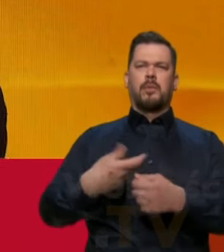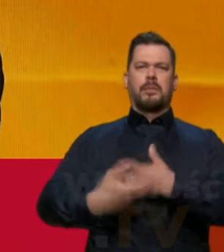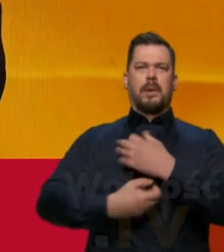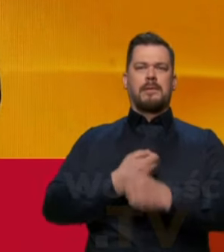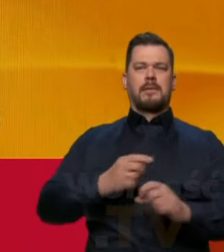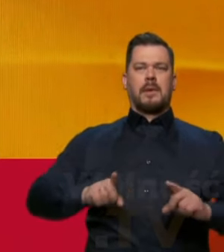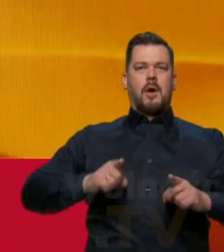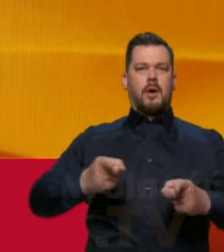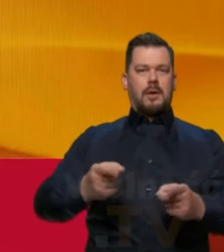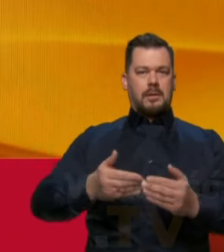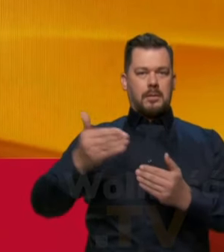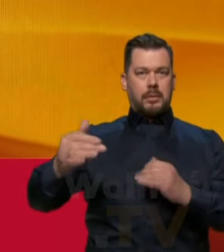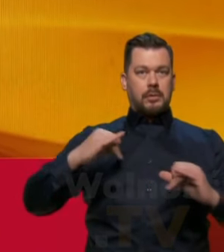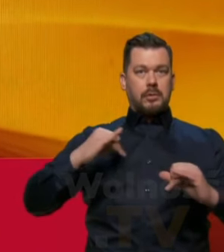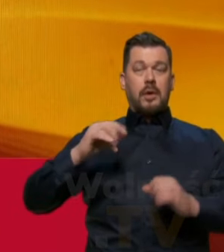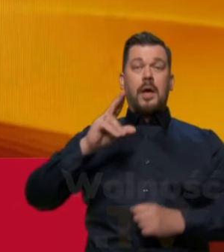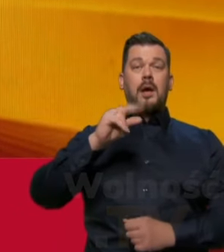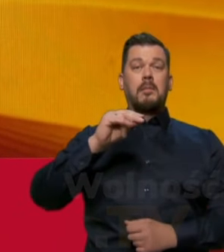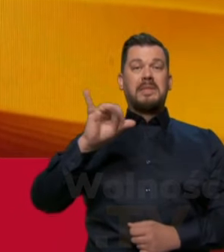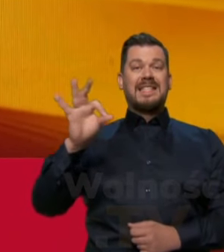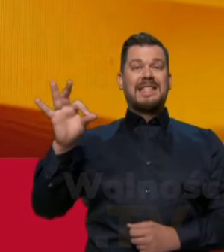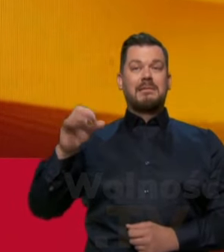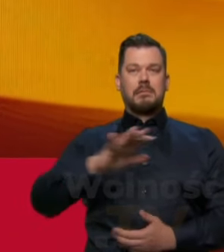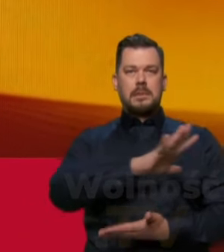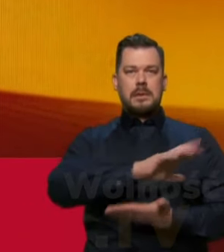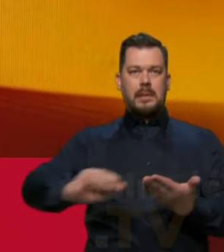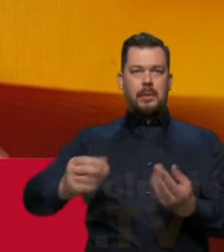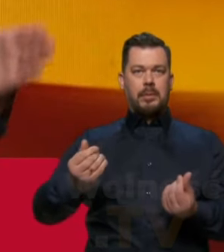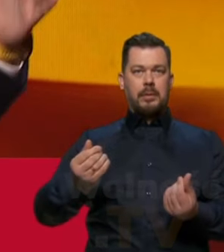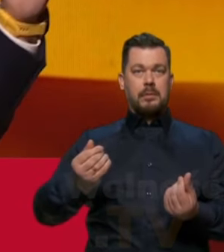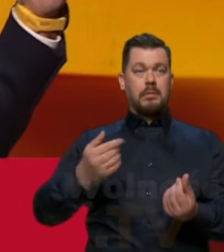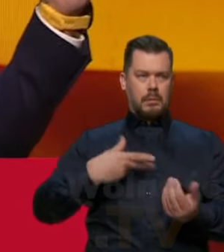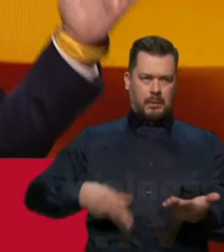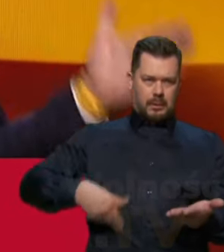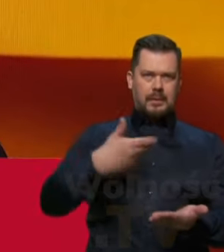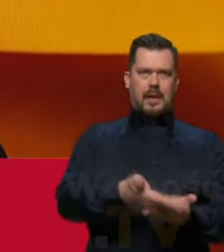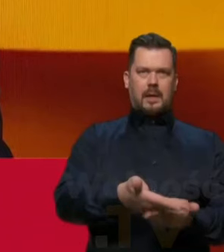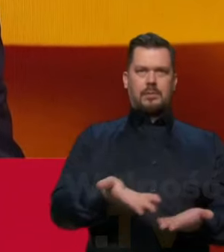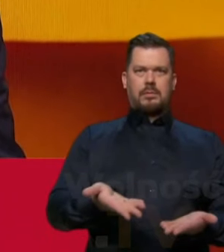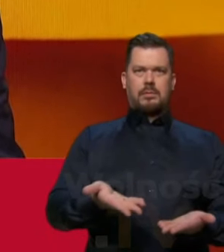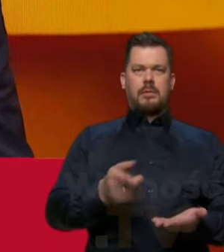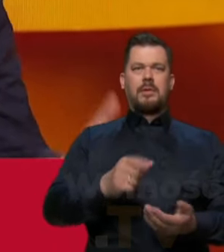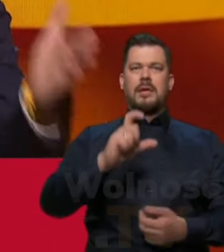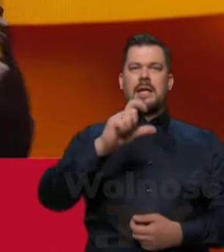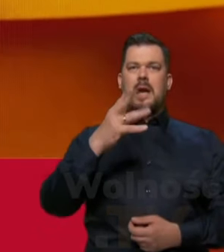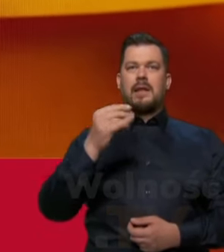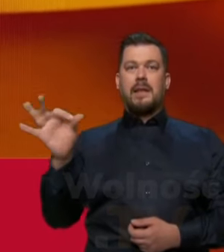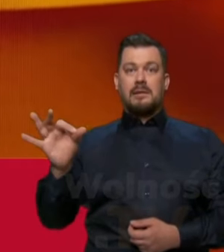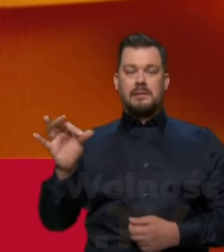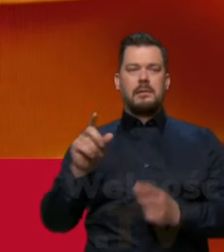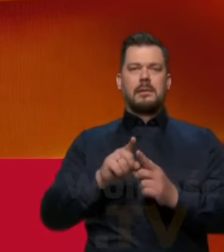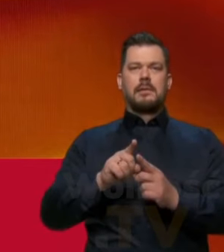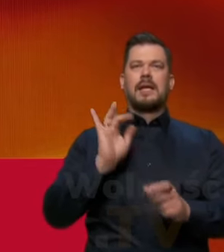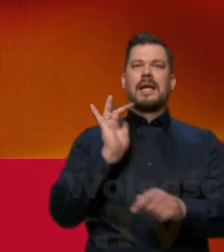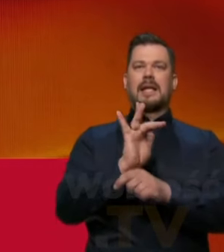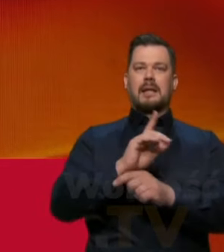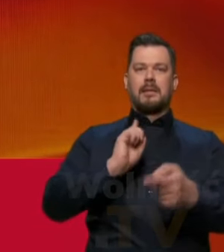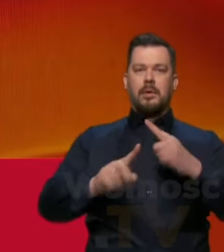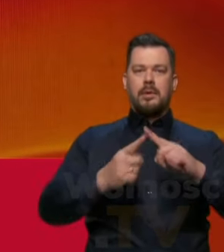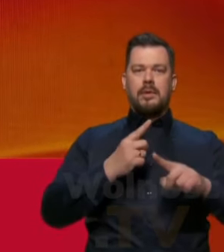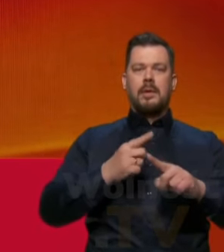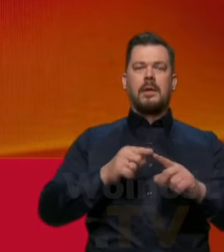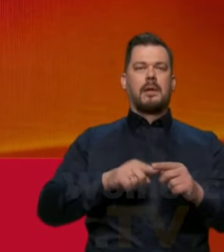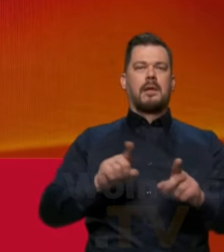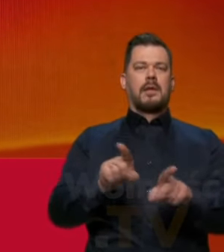pozarządowymi, którym PiS zabierał pieniądze, to współpracowaliśmy i z Caritasem, i z krytyką polityczną, i